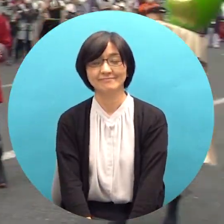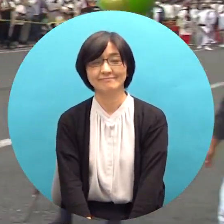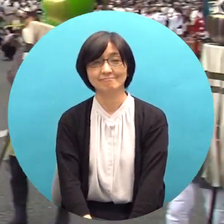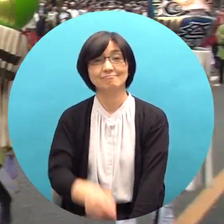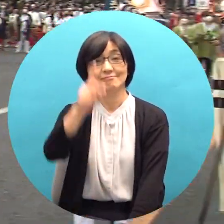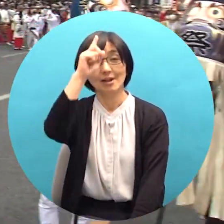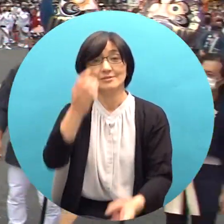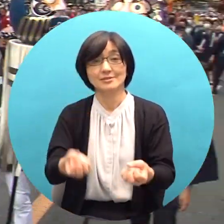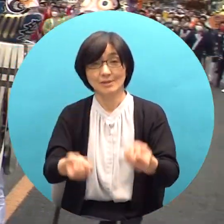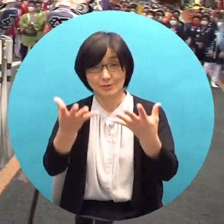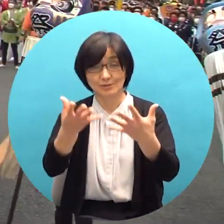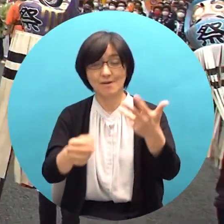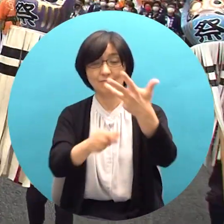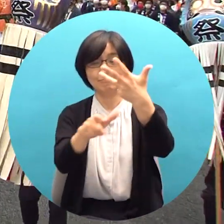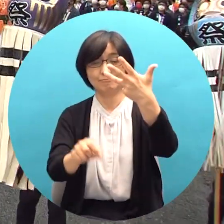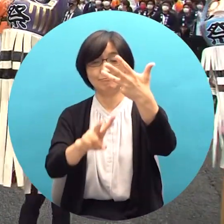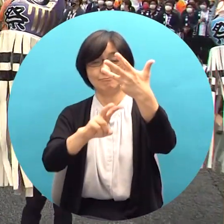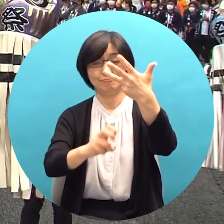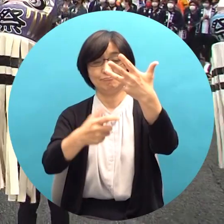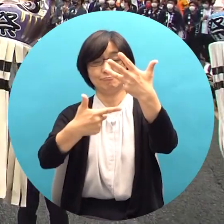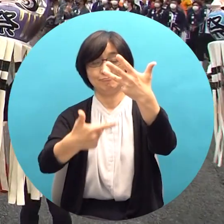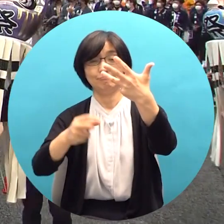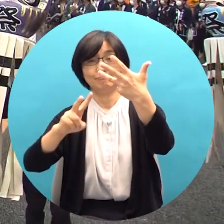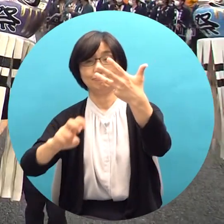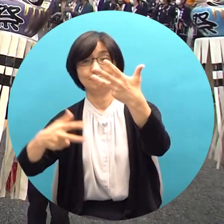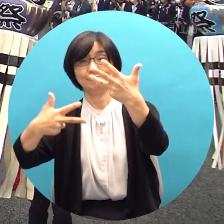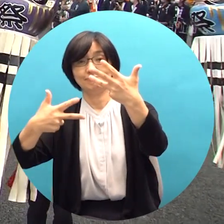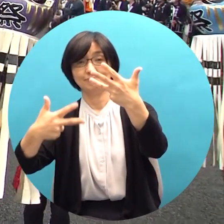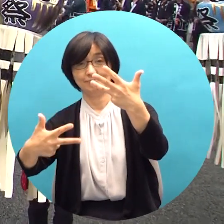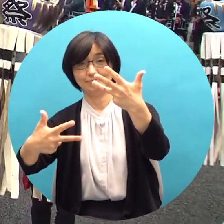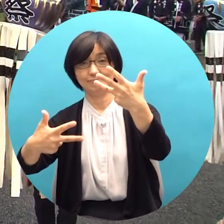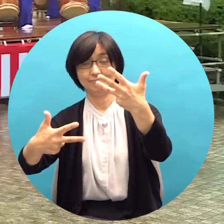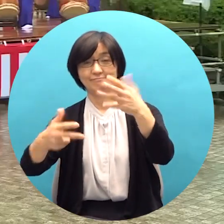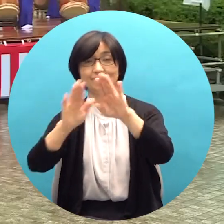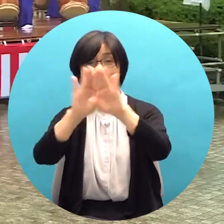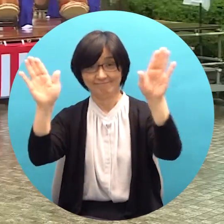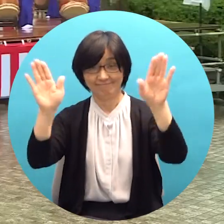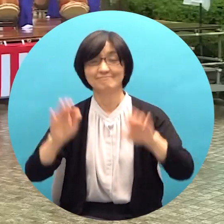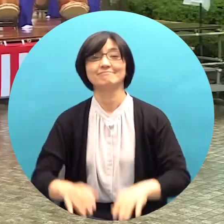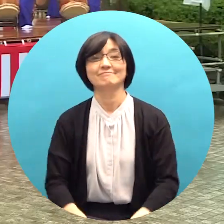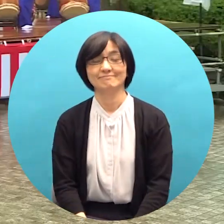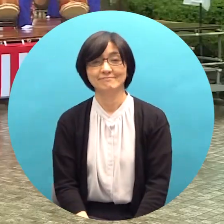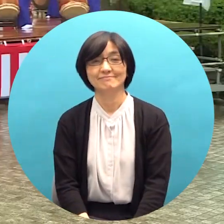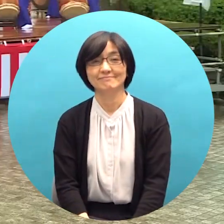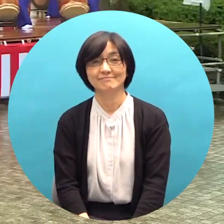高崎祭りは今月の26日、27日に行われます。